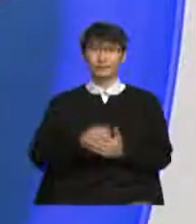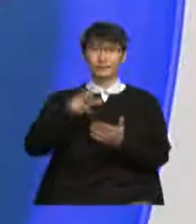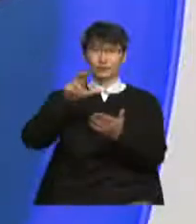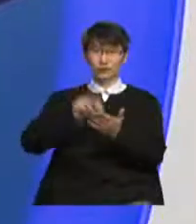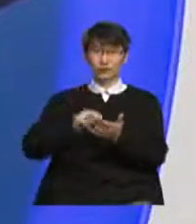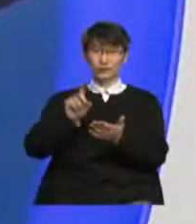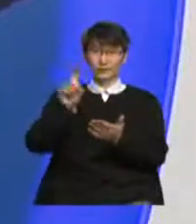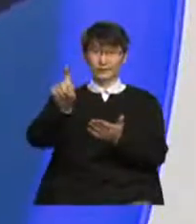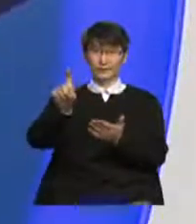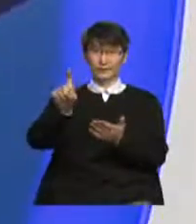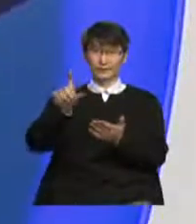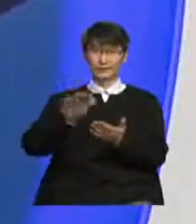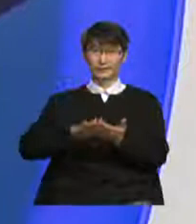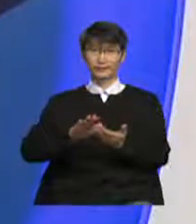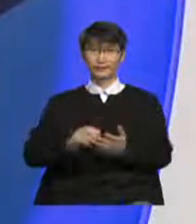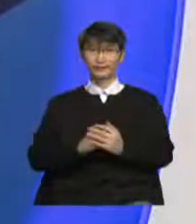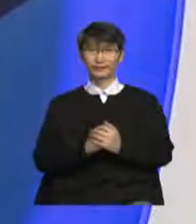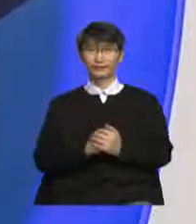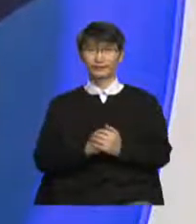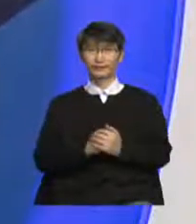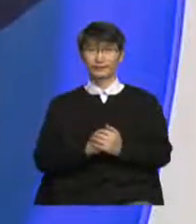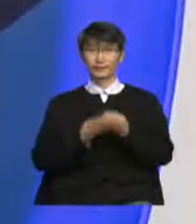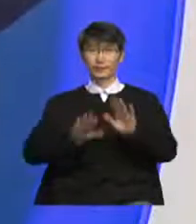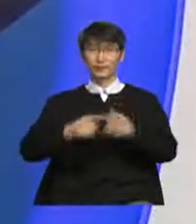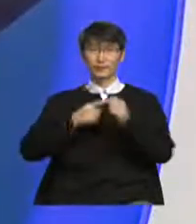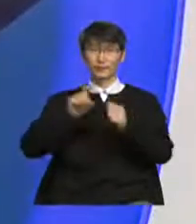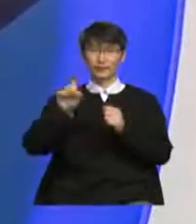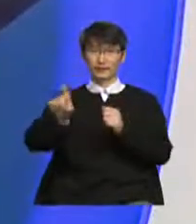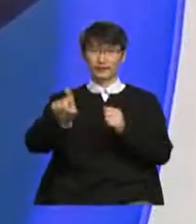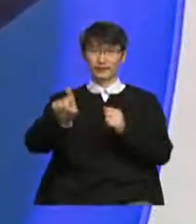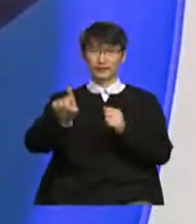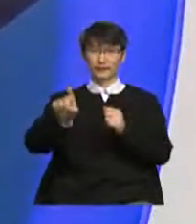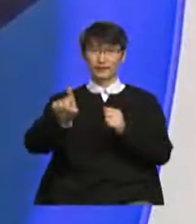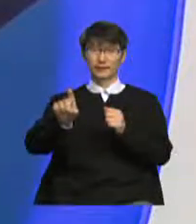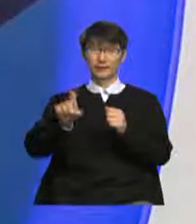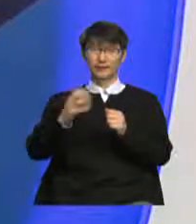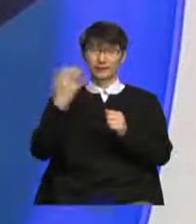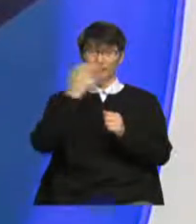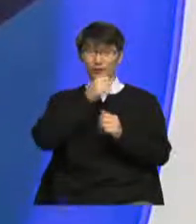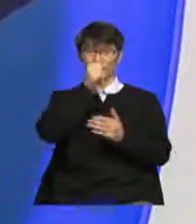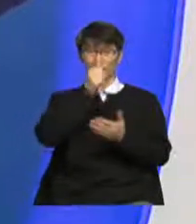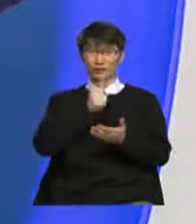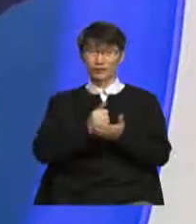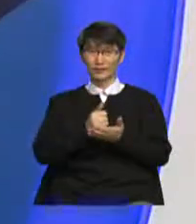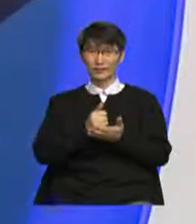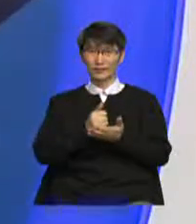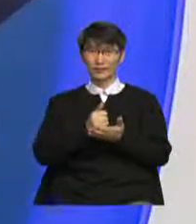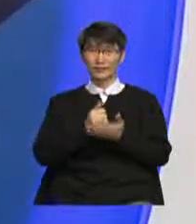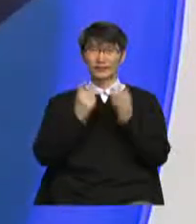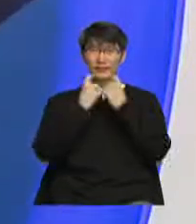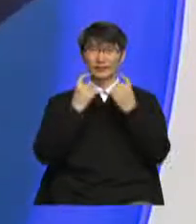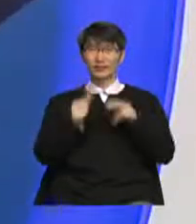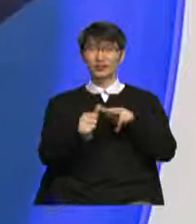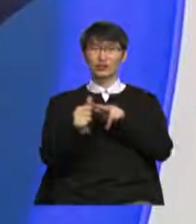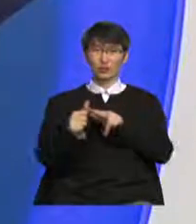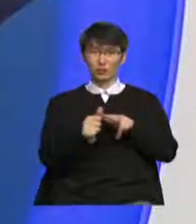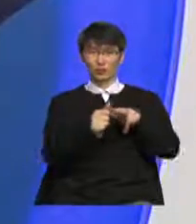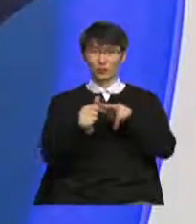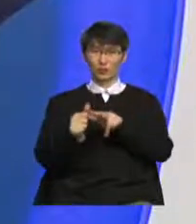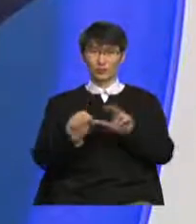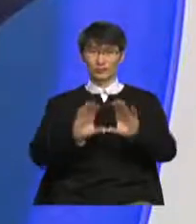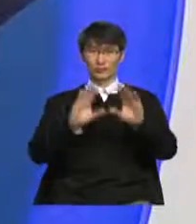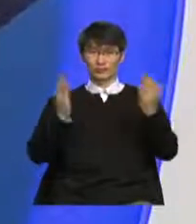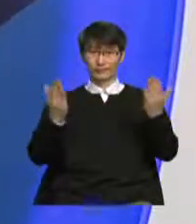키워드로 이슈를 알아보는 클릭 키워드입니다. 오늘의 첫 번째 키워드는 성범죄자 신상 정보입니다. 이제부턴